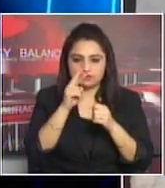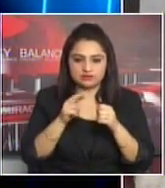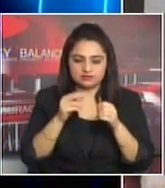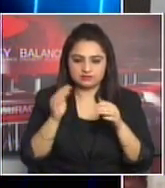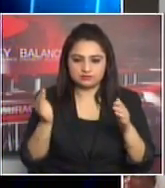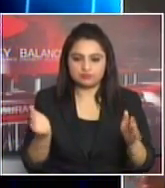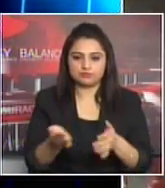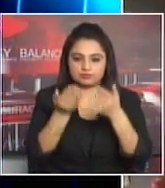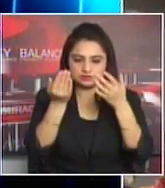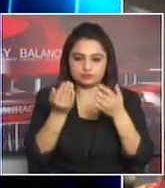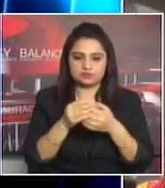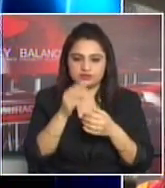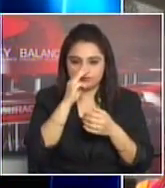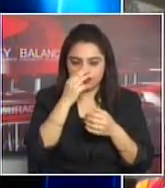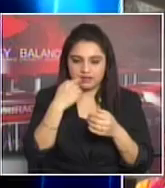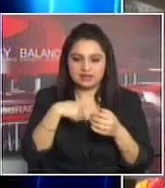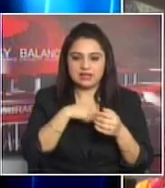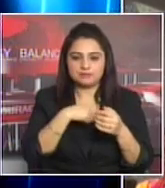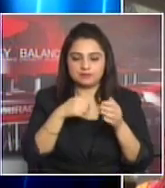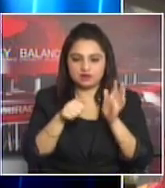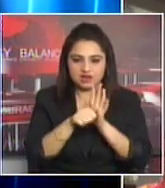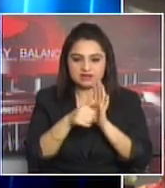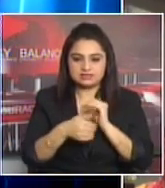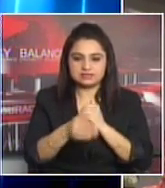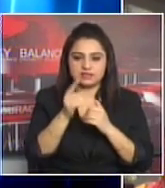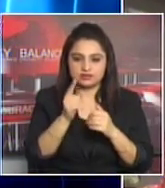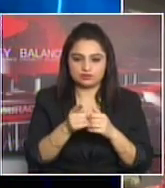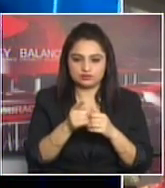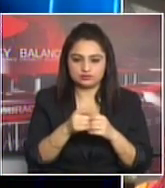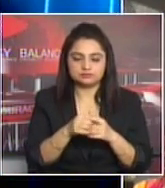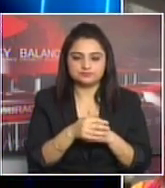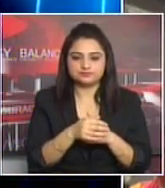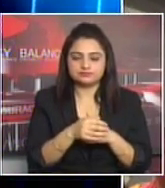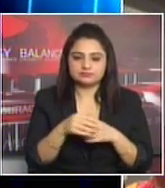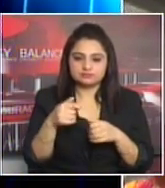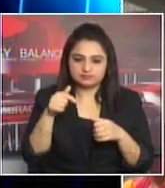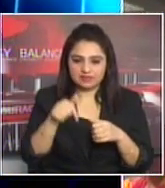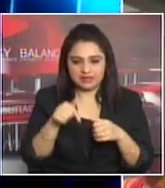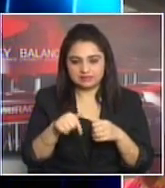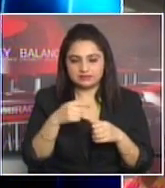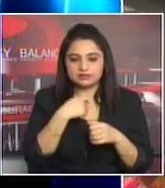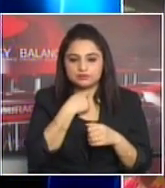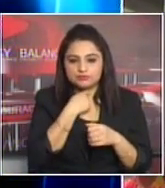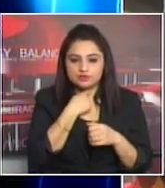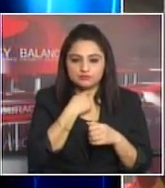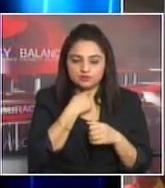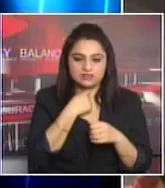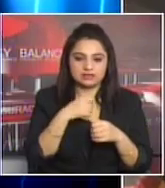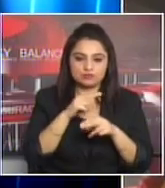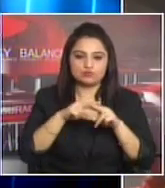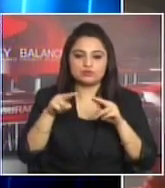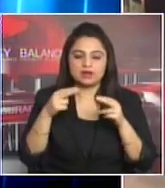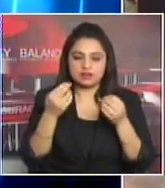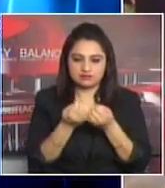समृद्धिको प्रतीकतिर उहाँहरूलाई अघि बढ्नका निम्ति पनि हामीले मद्दत गरेछौँ भनेका थियौँ। आज यो प्रतिबद्धता पुरा भएको छ,